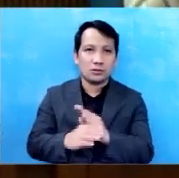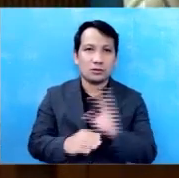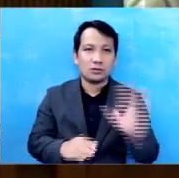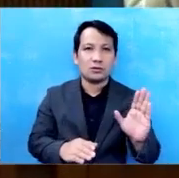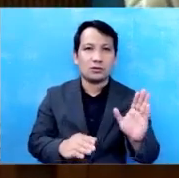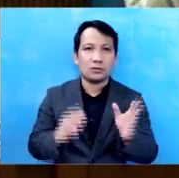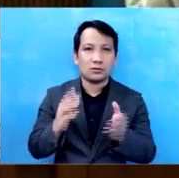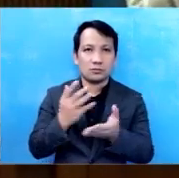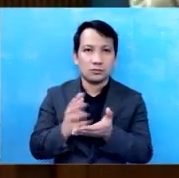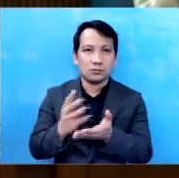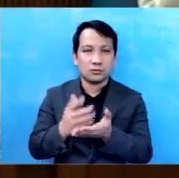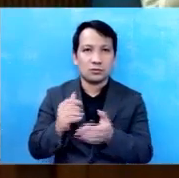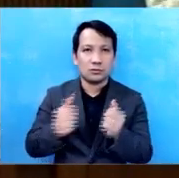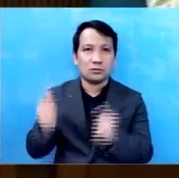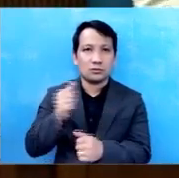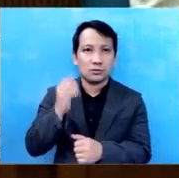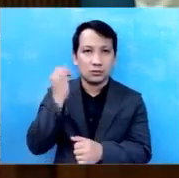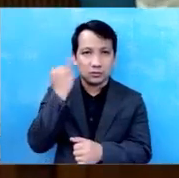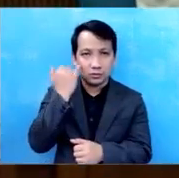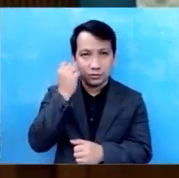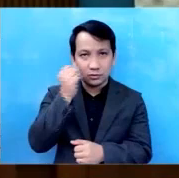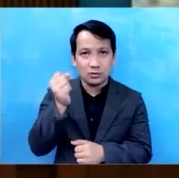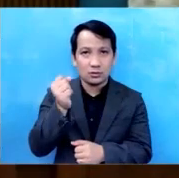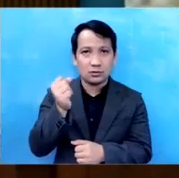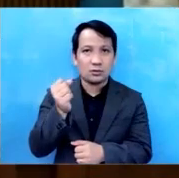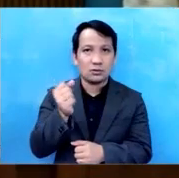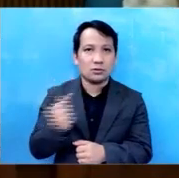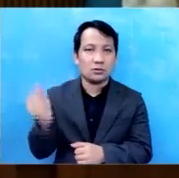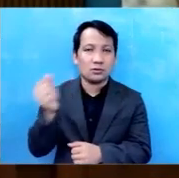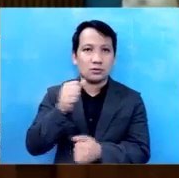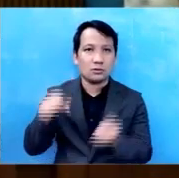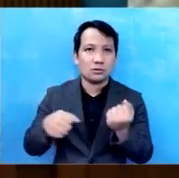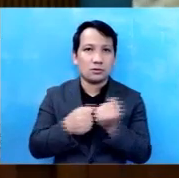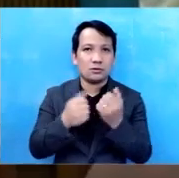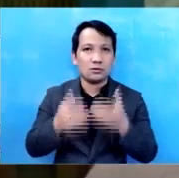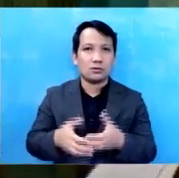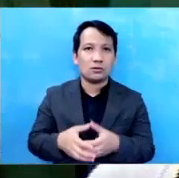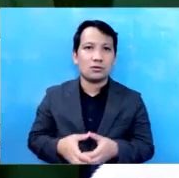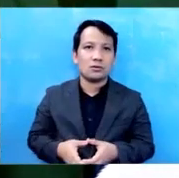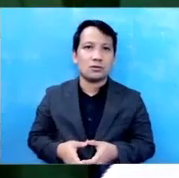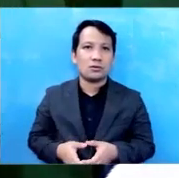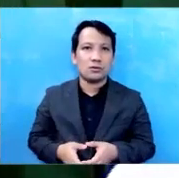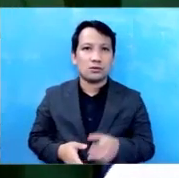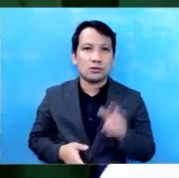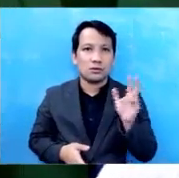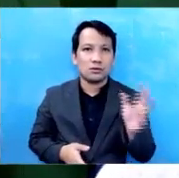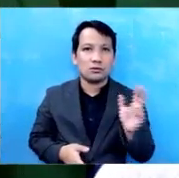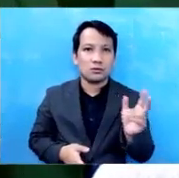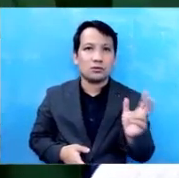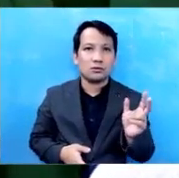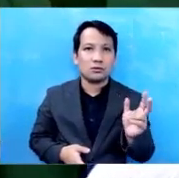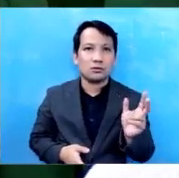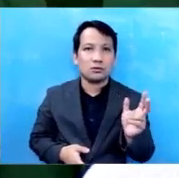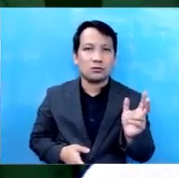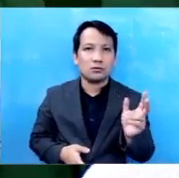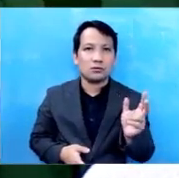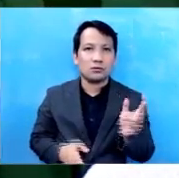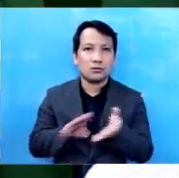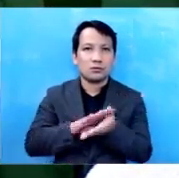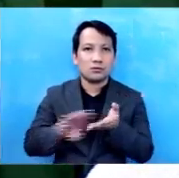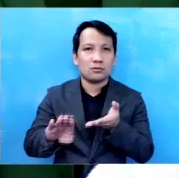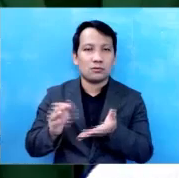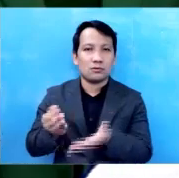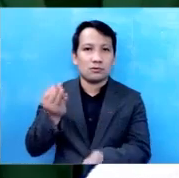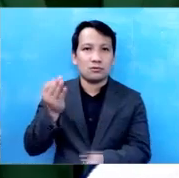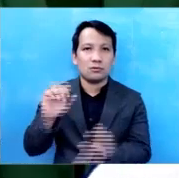and Means Chairman Joey Salceda na isa sa sponsors ng bill. If we make it 30, nothing will be left of the fund. So wala